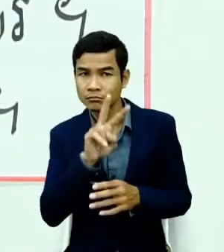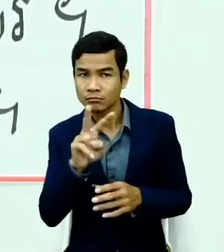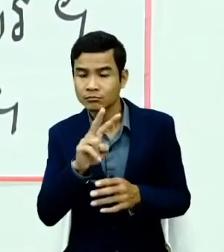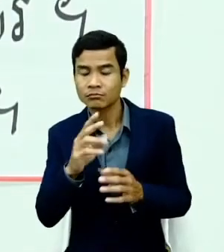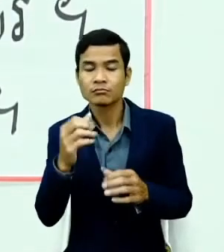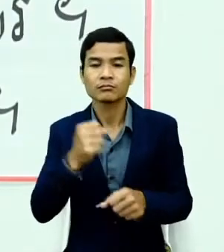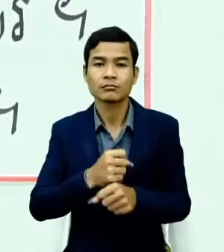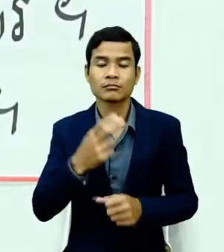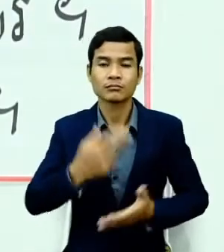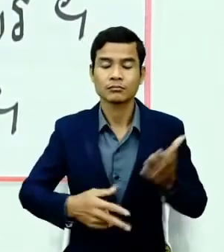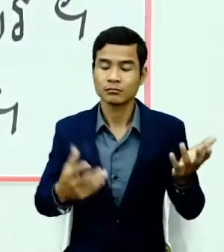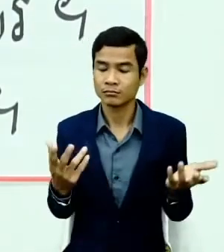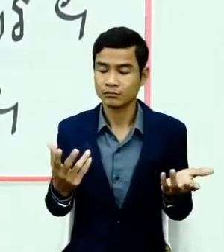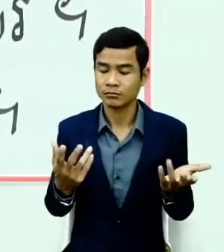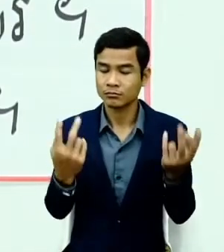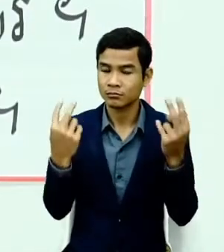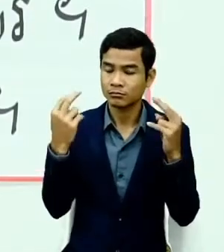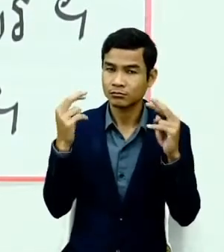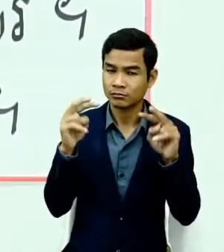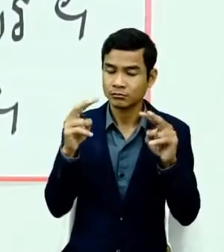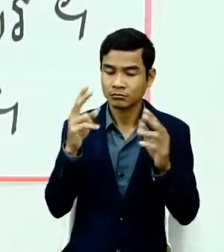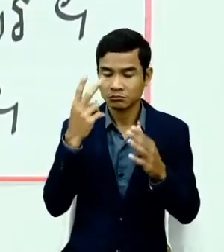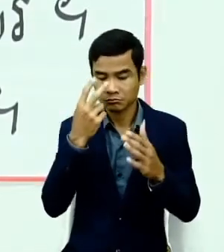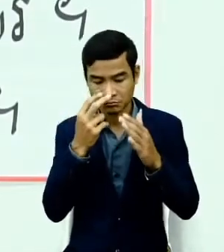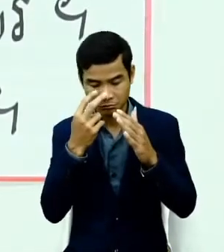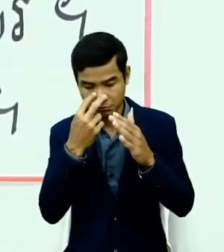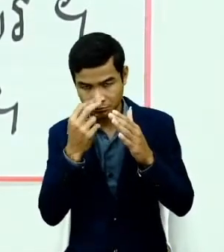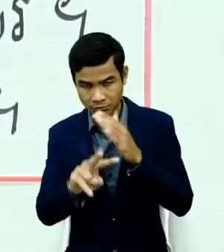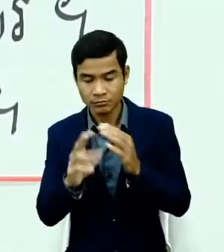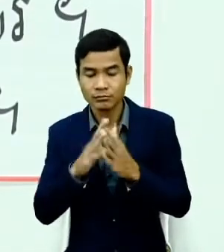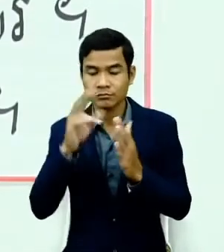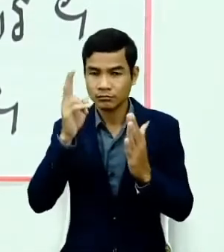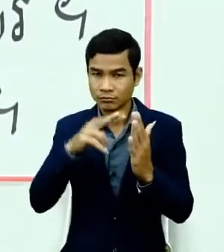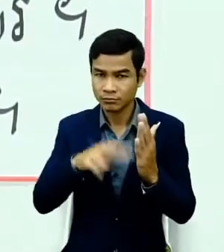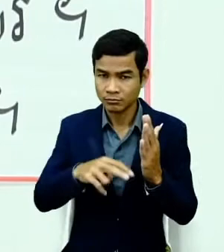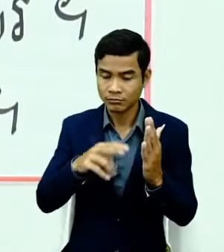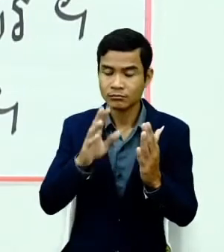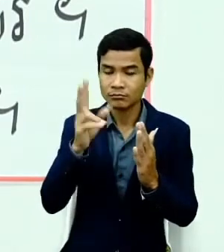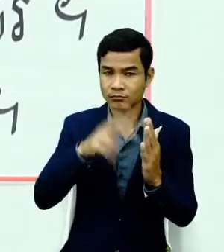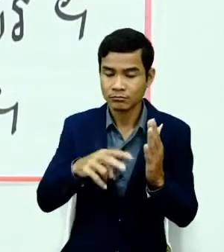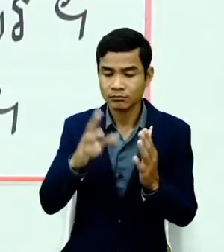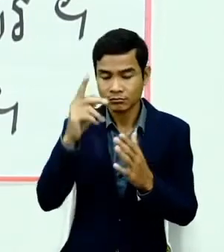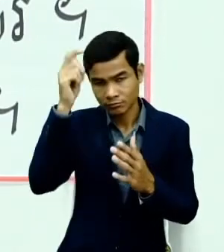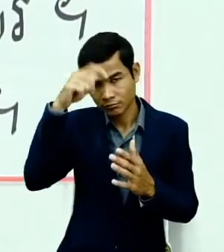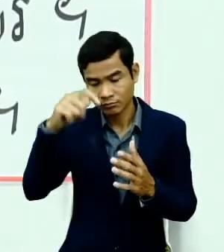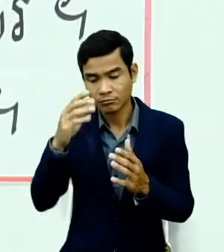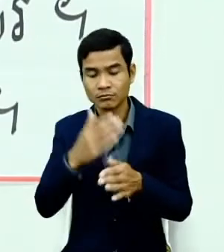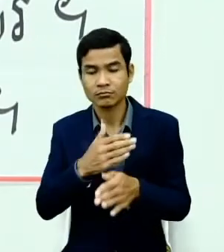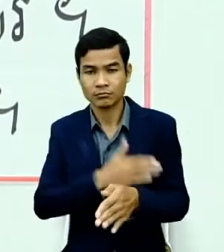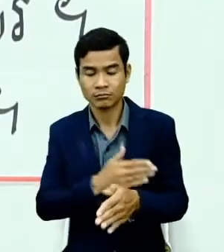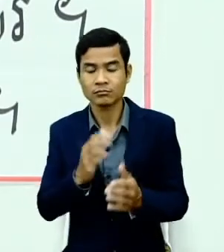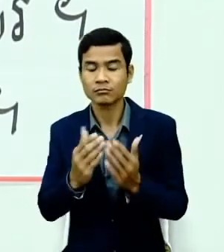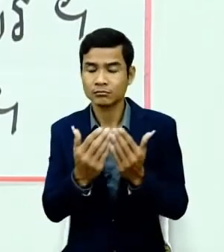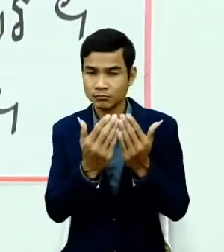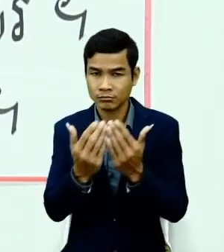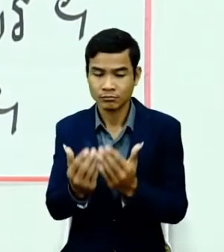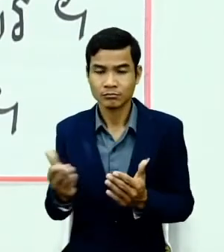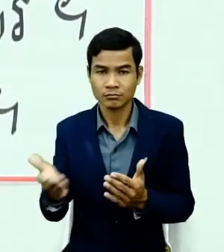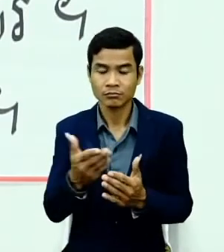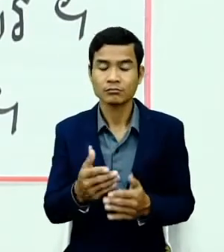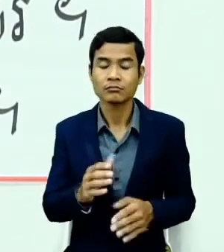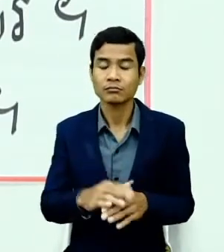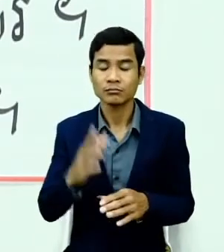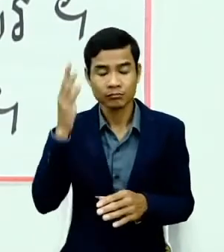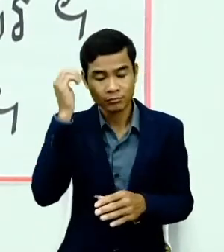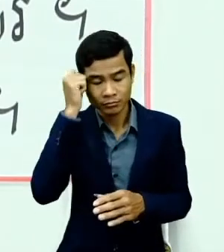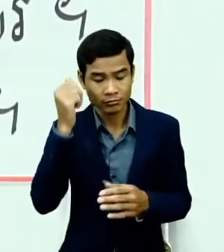កូនចាឲ្យកូនទស្សទាយអត្ថបទរបស់យើងទស្សទាយសាច់រឿងរបស់យើងមុនពេលអានចាតើកូ